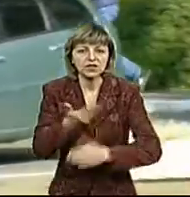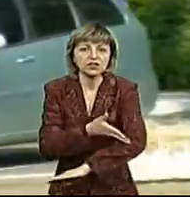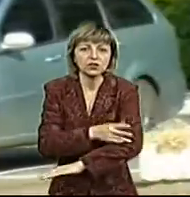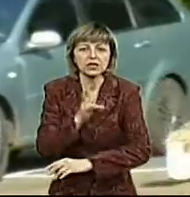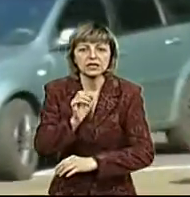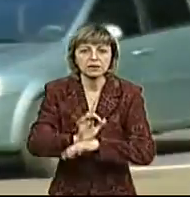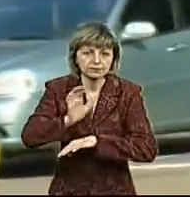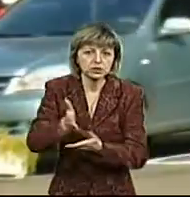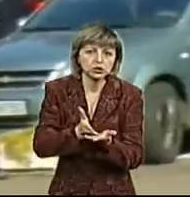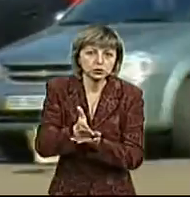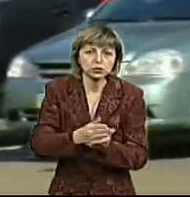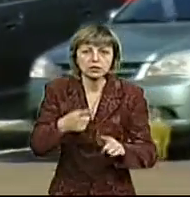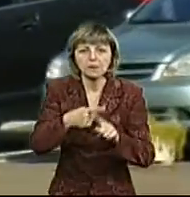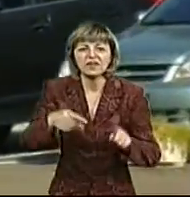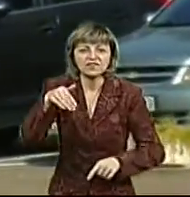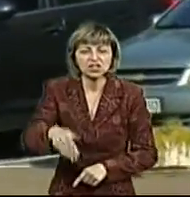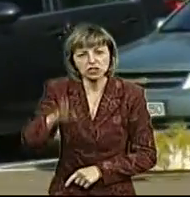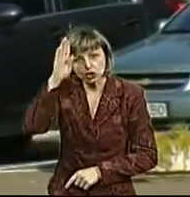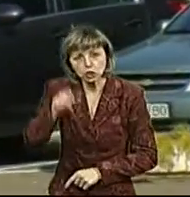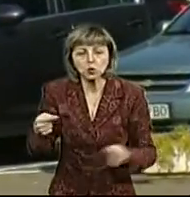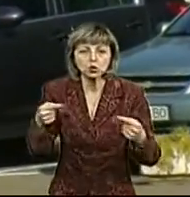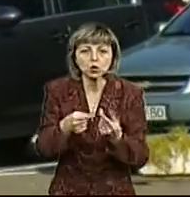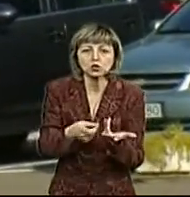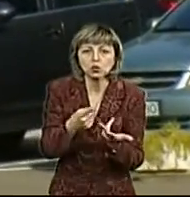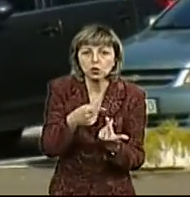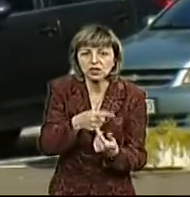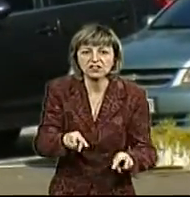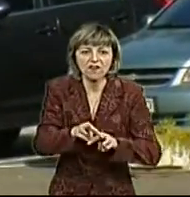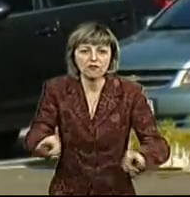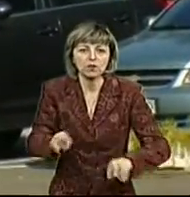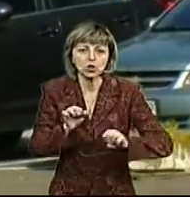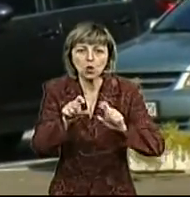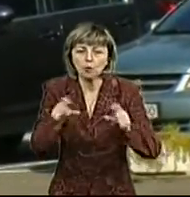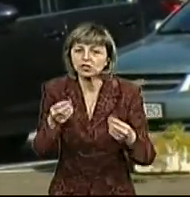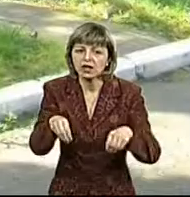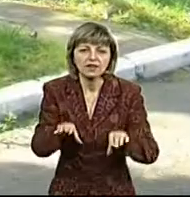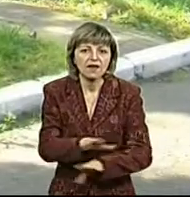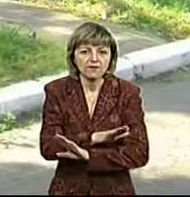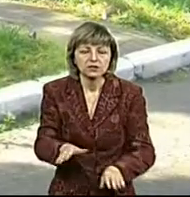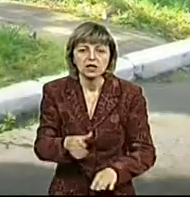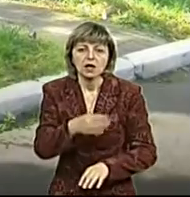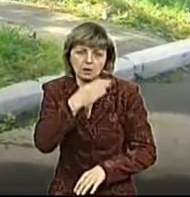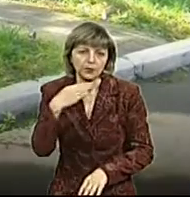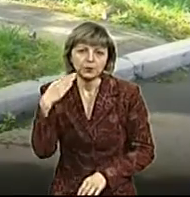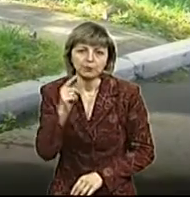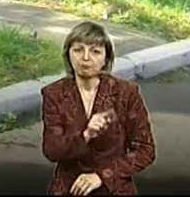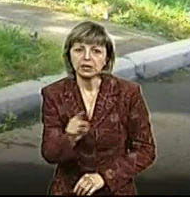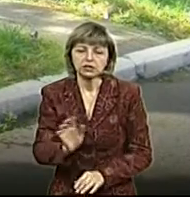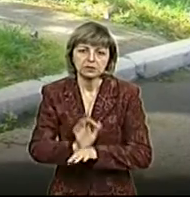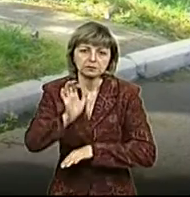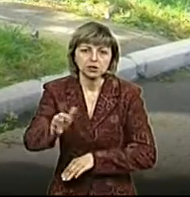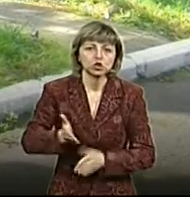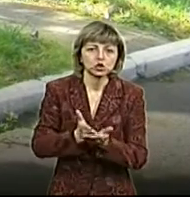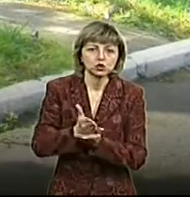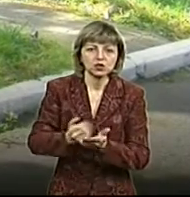службу має піти близько 500 юнаків. Точно їхню кількість у Міноборони ще не визначили. Переважно більшість піде служити